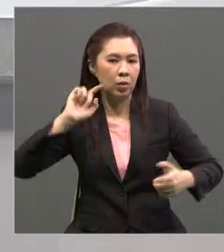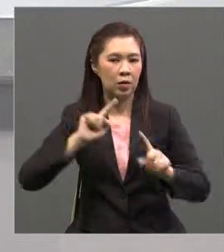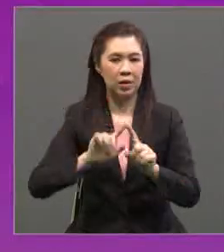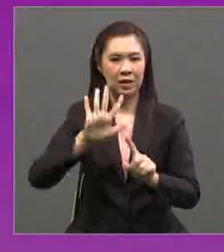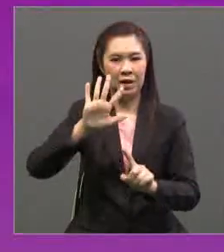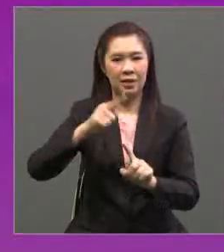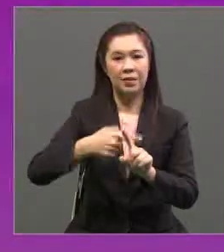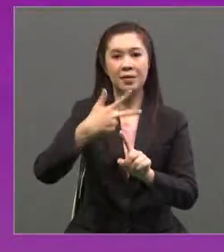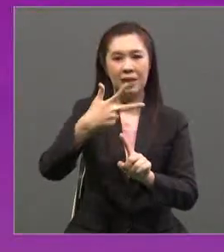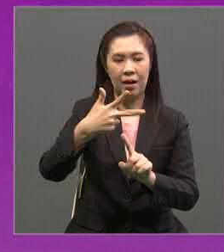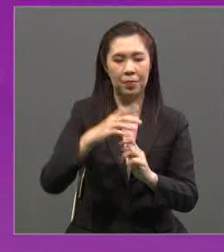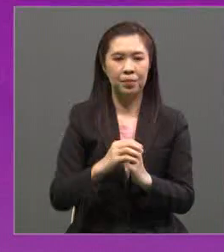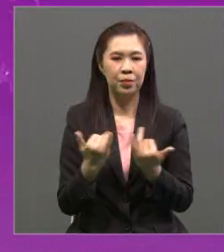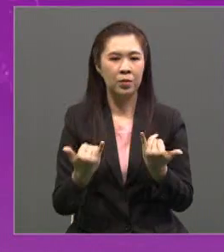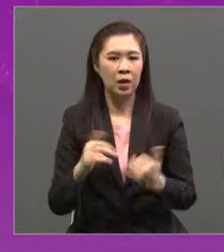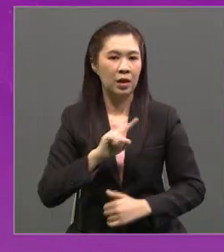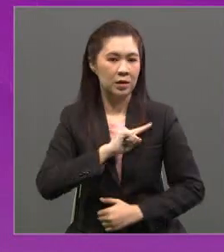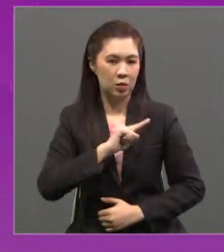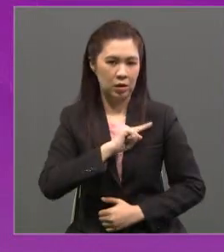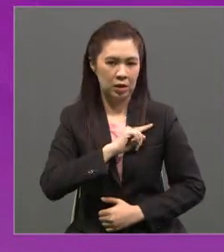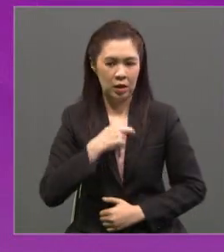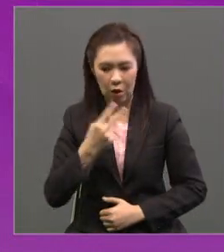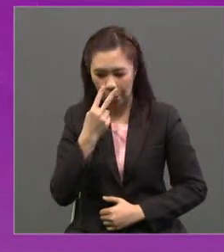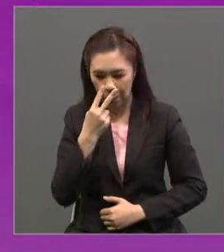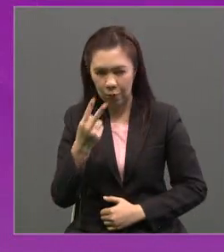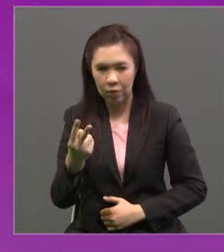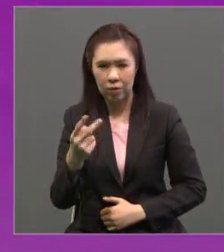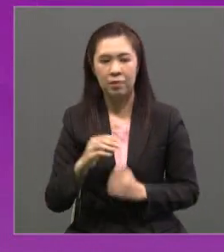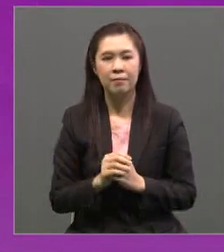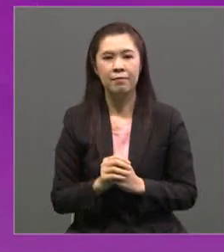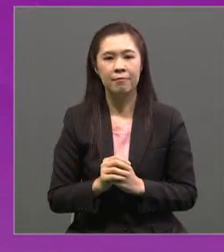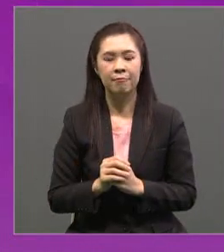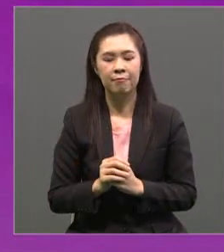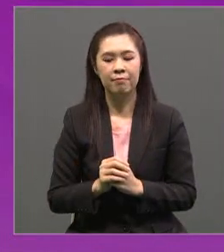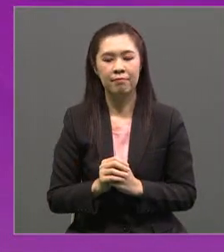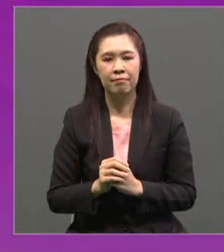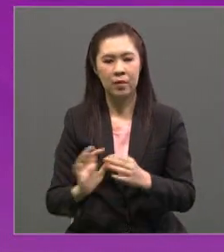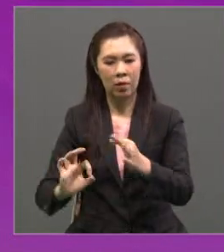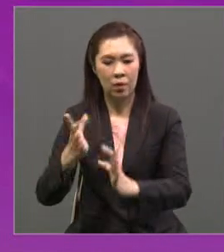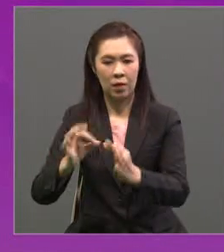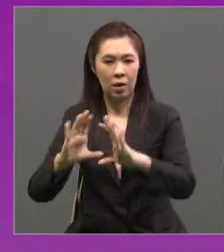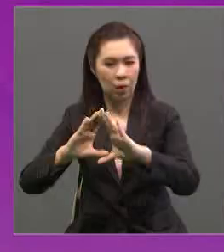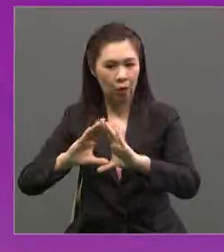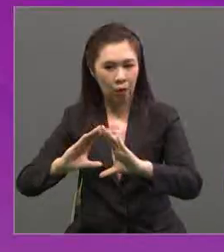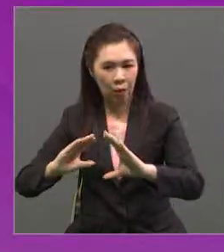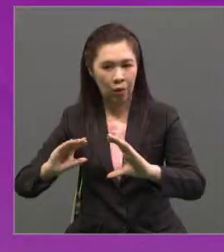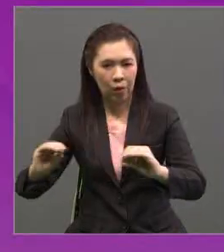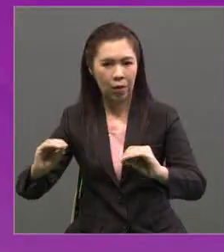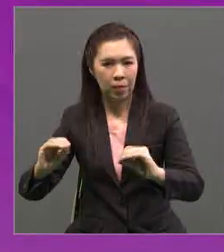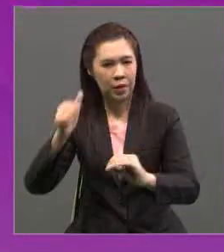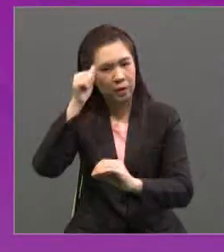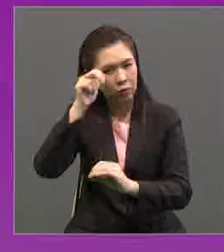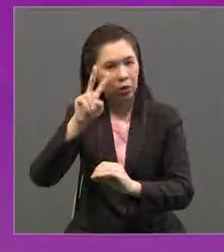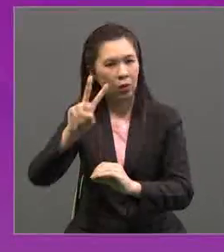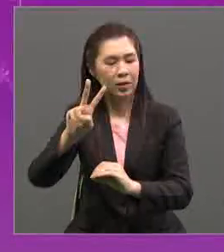มีนาคมแล้วแหละแต่ว่าตอนนี้เจ้าหน้าที่ยังคงเข้าดับไฟอย่างต่อเนื่องคาดว่าสถานการณ์นั้นจะเข้าสู่ภาวะปกติภายในวัน